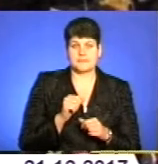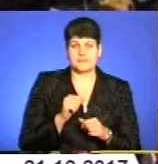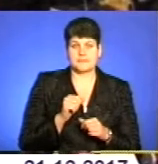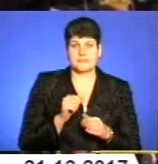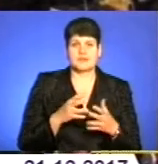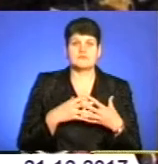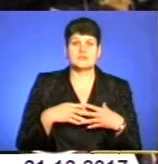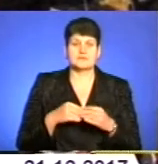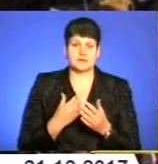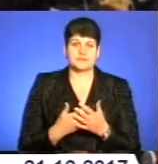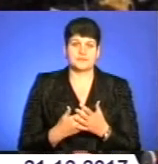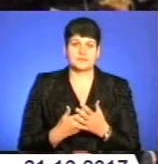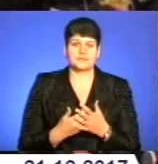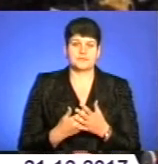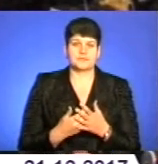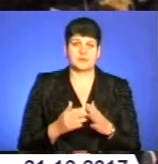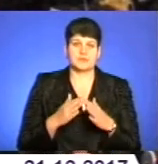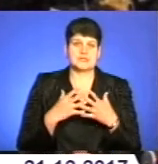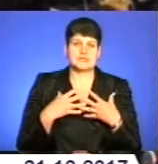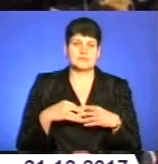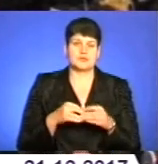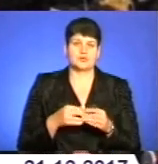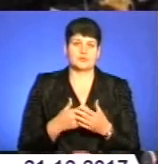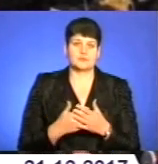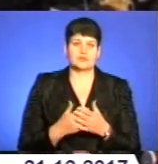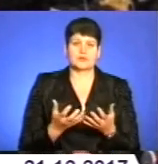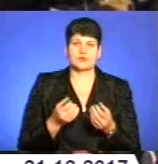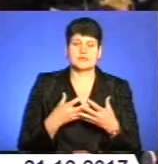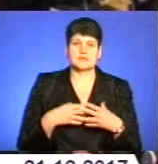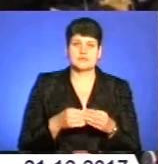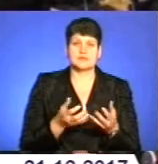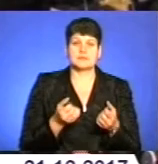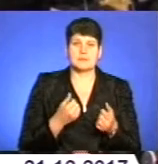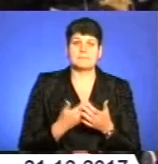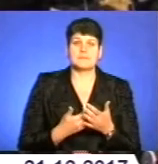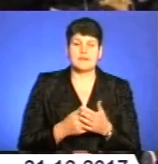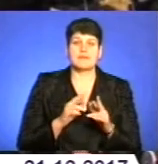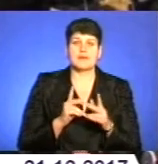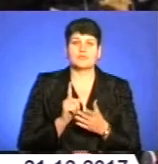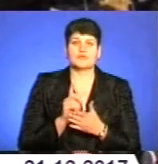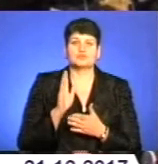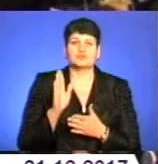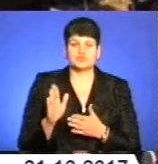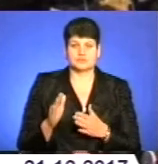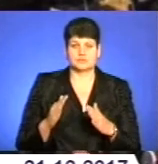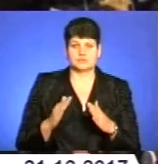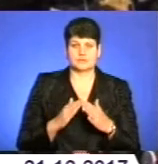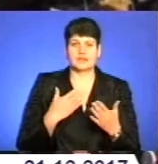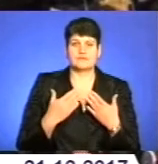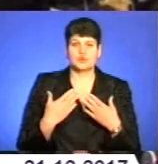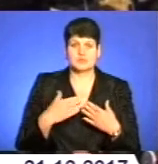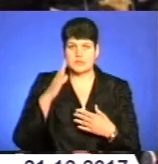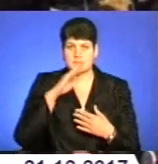в сімейних формах, от будинки сімейного типу, в прийомних сім'ях, вона черпає той приклад, а як має бути побудована сім'я, які мають бути відносини